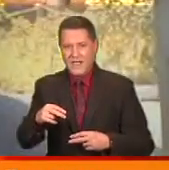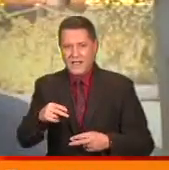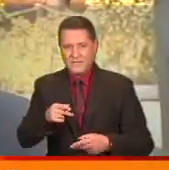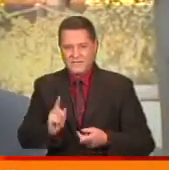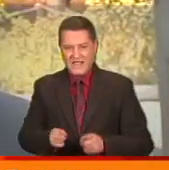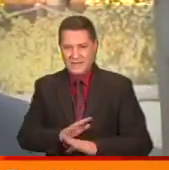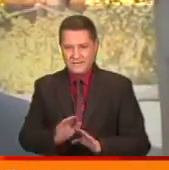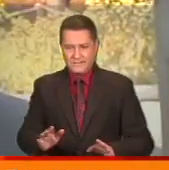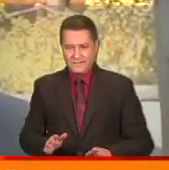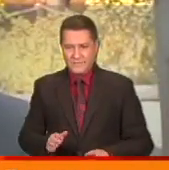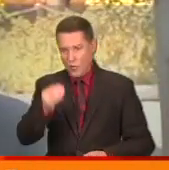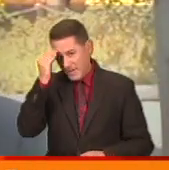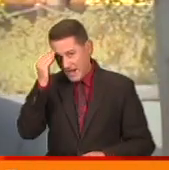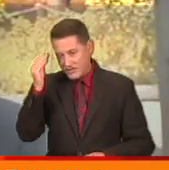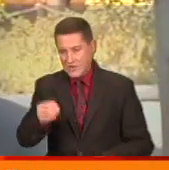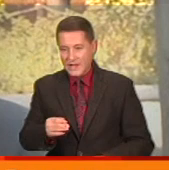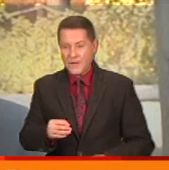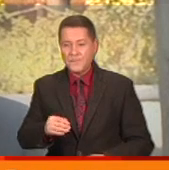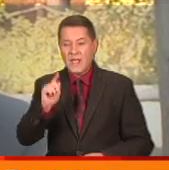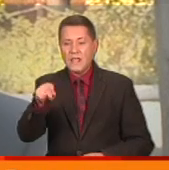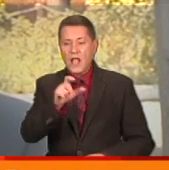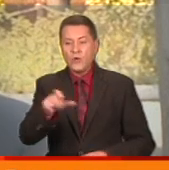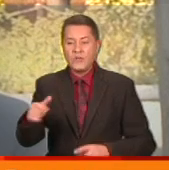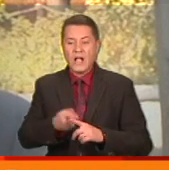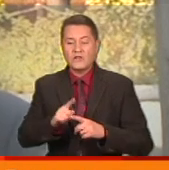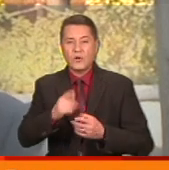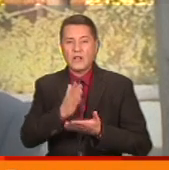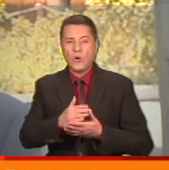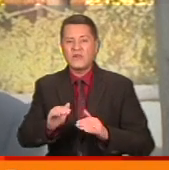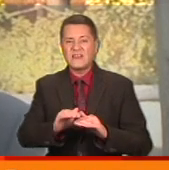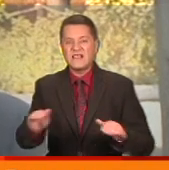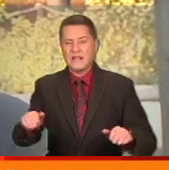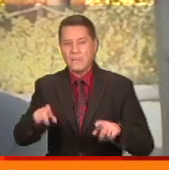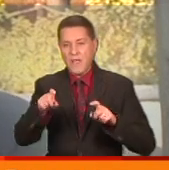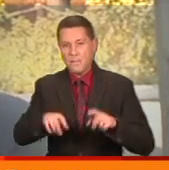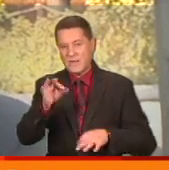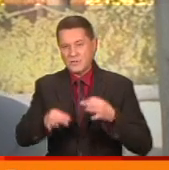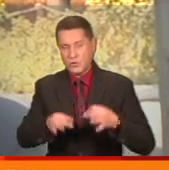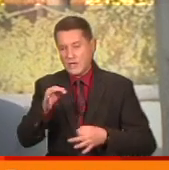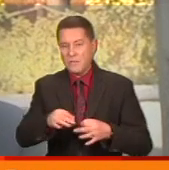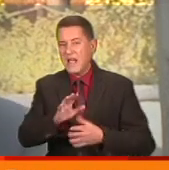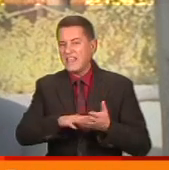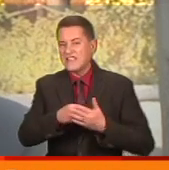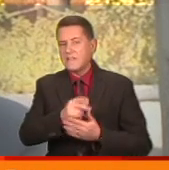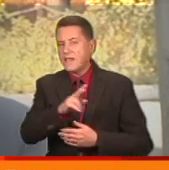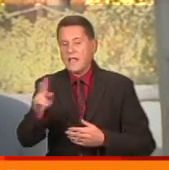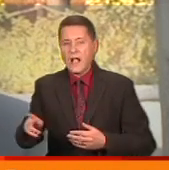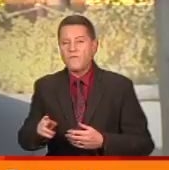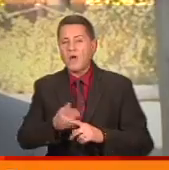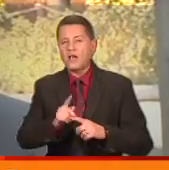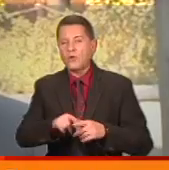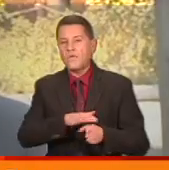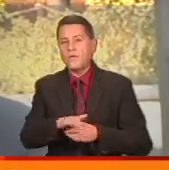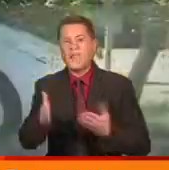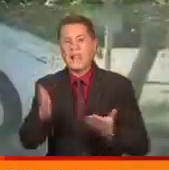Группы нет. То есть из тех людей, которые находятся сейчас на скамье подсудимых, он не назвал никого, который бы выполнял какие-то